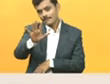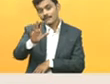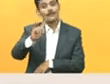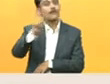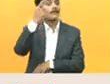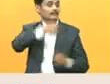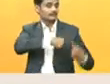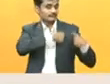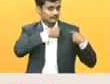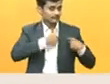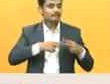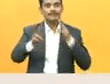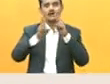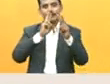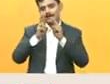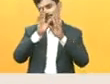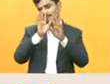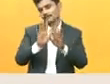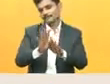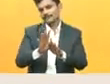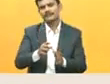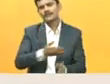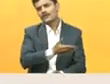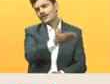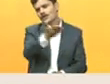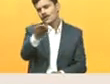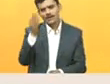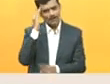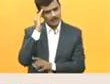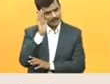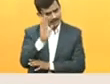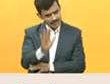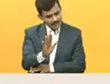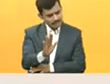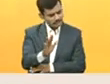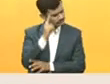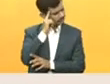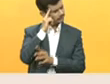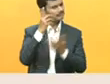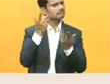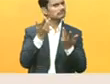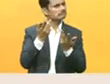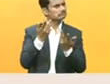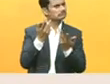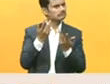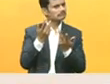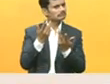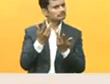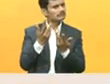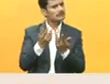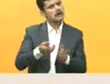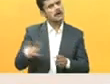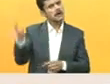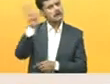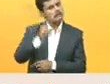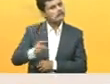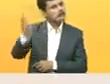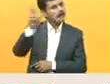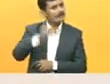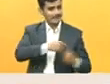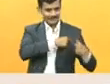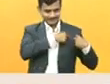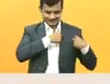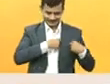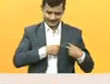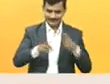मन की बात हो रही है। आप लोगों ने एक बात जरूर नोटिस की होगी, हर बार मन की